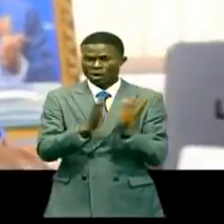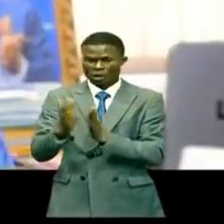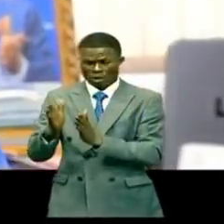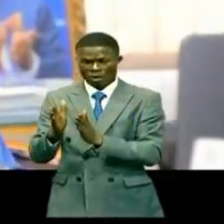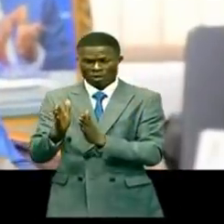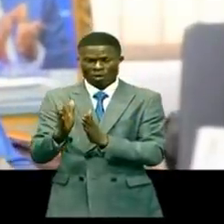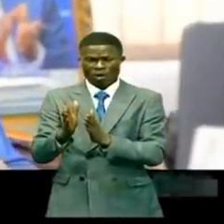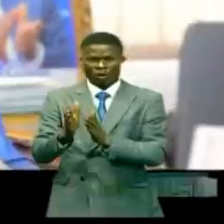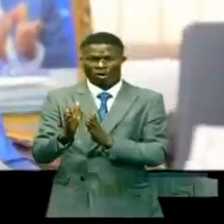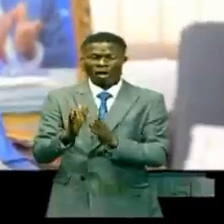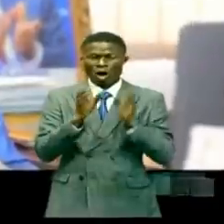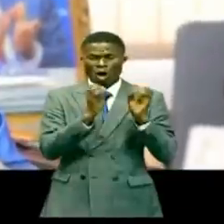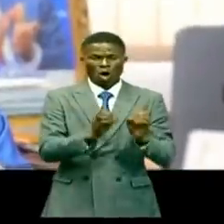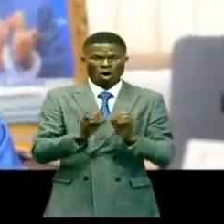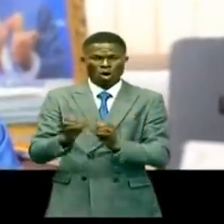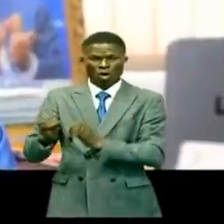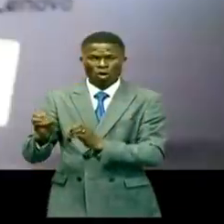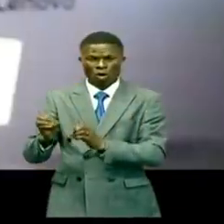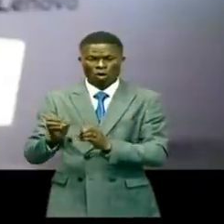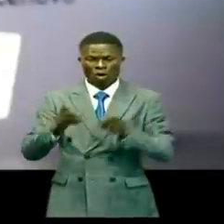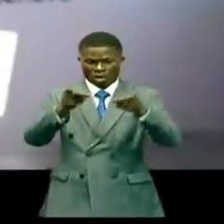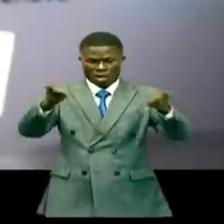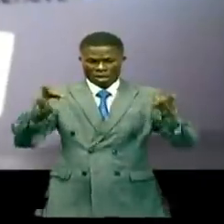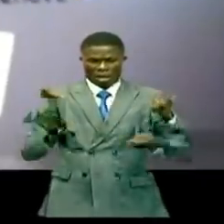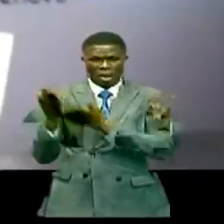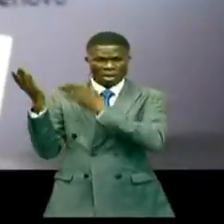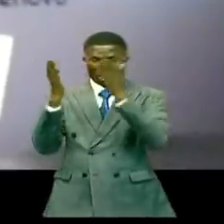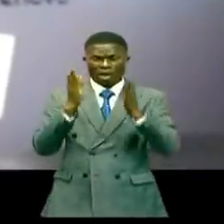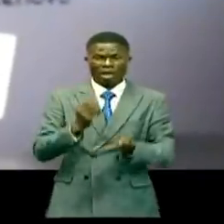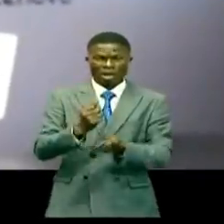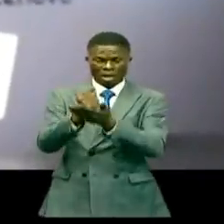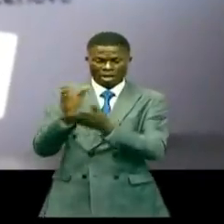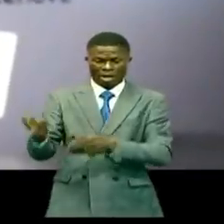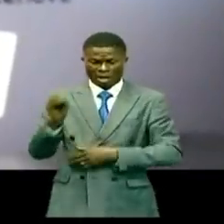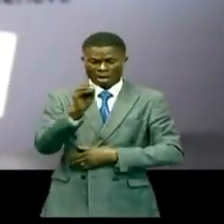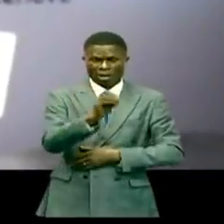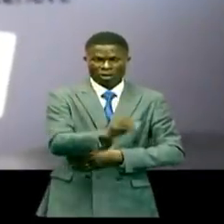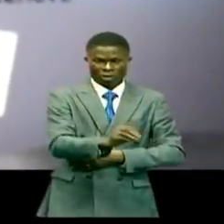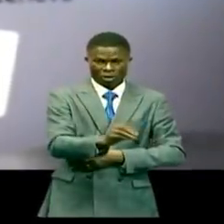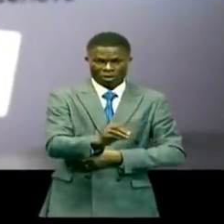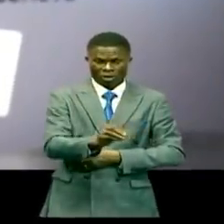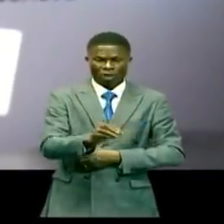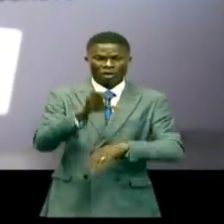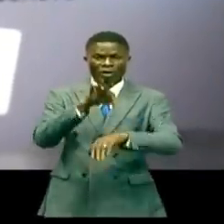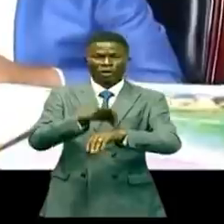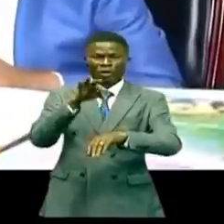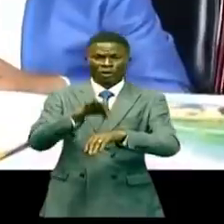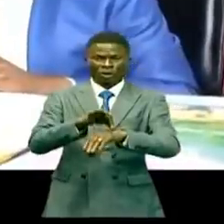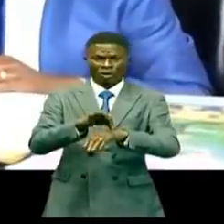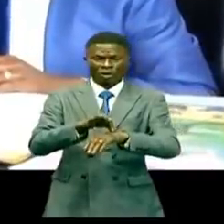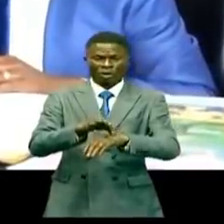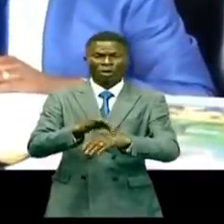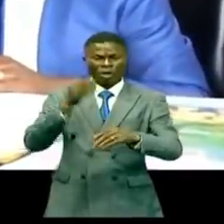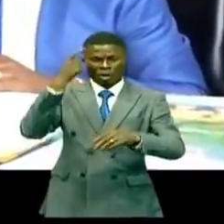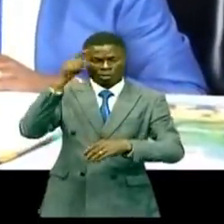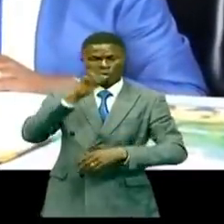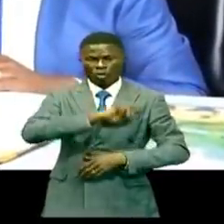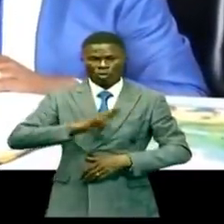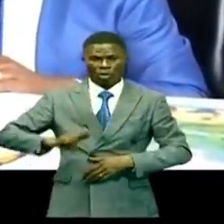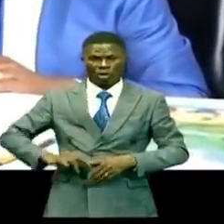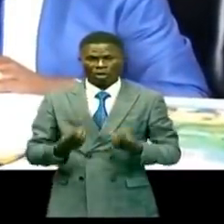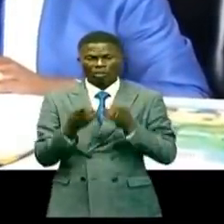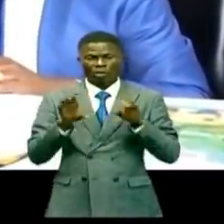autres, l'organisation d'un salon d'affaires qui permettra de mettre en exergue les opportunités qu'offre la République démocratique du